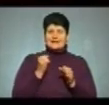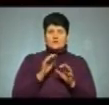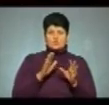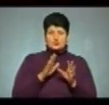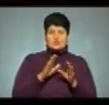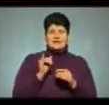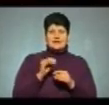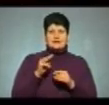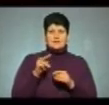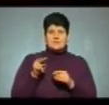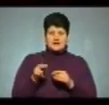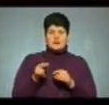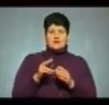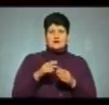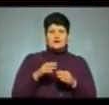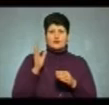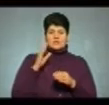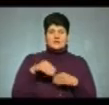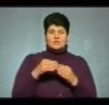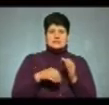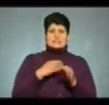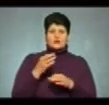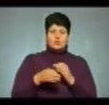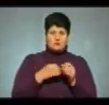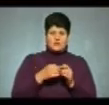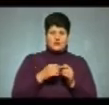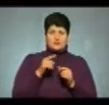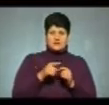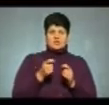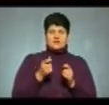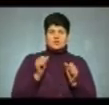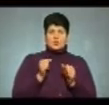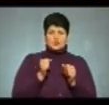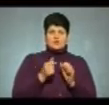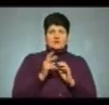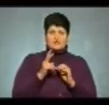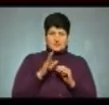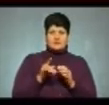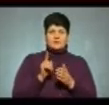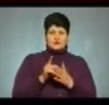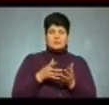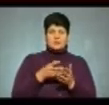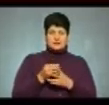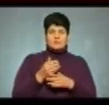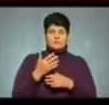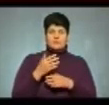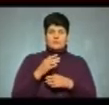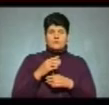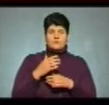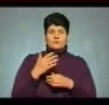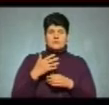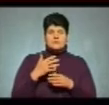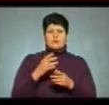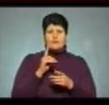дає ІТП, вода подається цілодобово і так, але якщо трішки холодніше в квартирі, вони все одно мають платити по цьому тарифу, поки вони оце